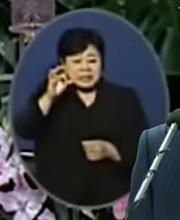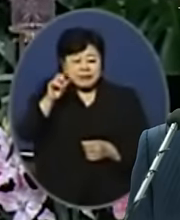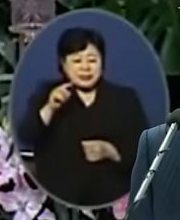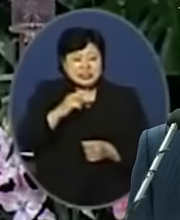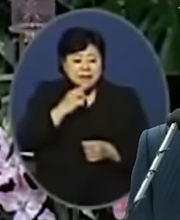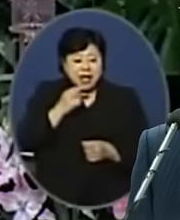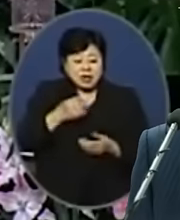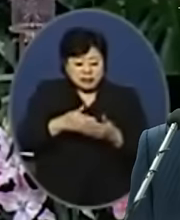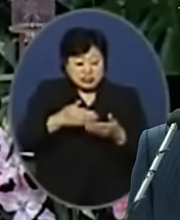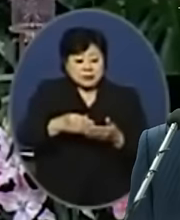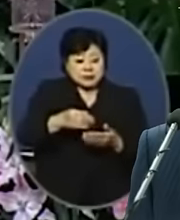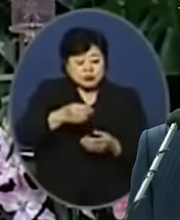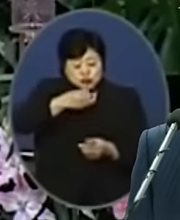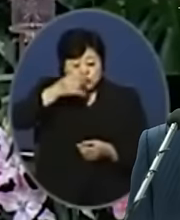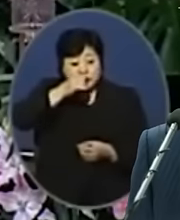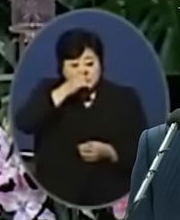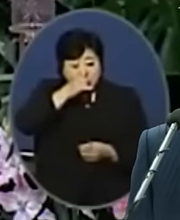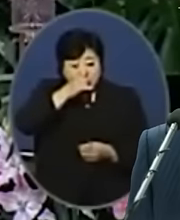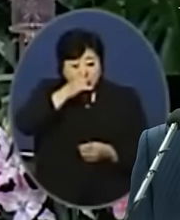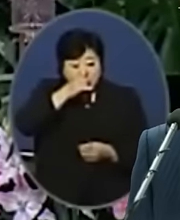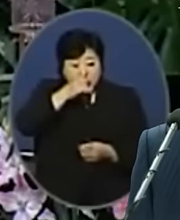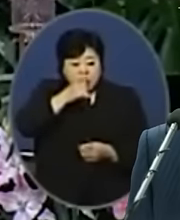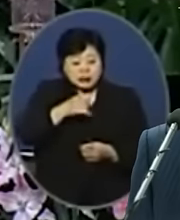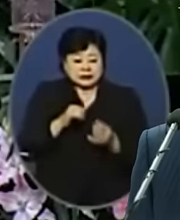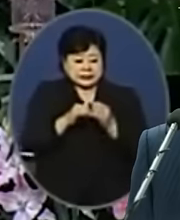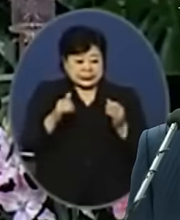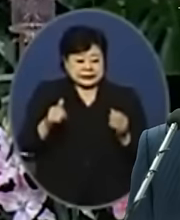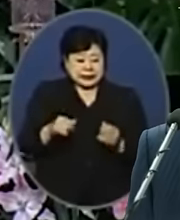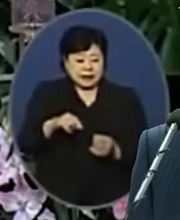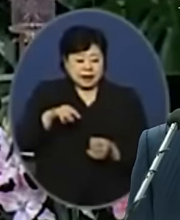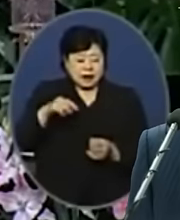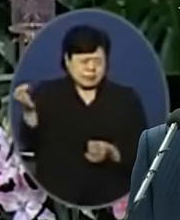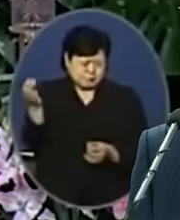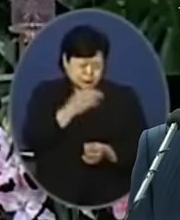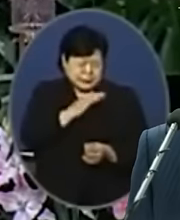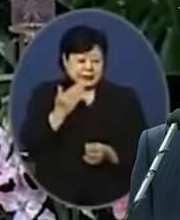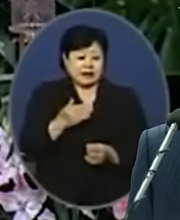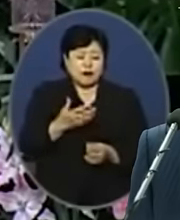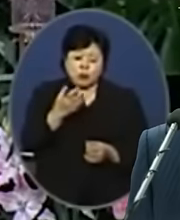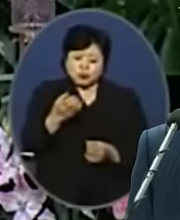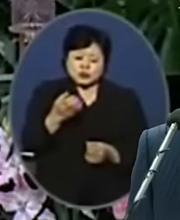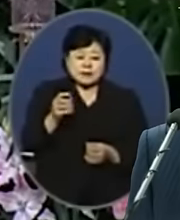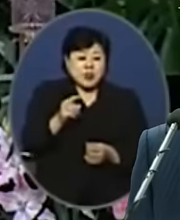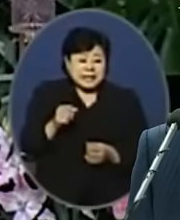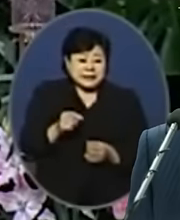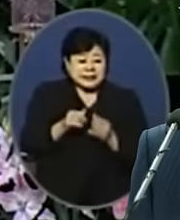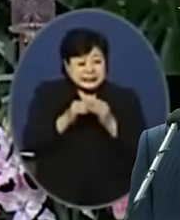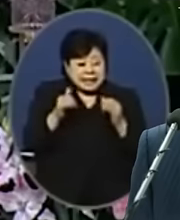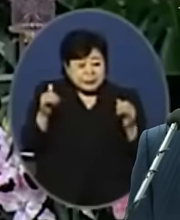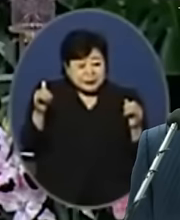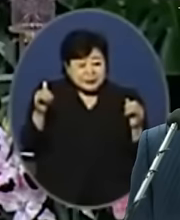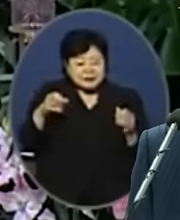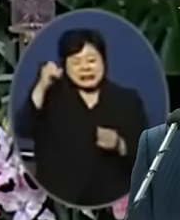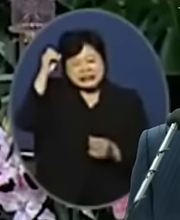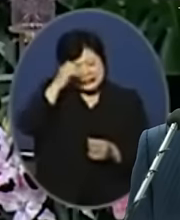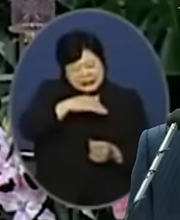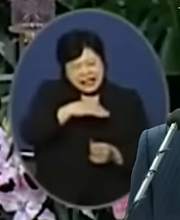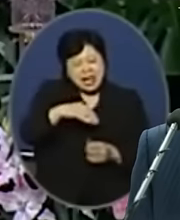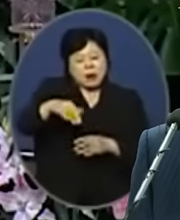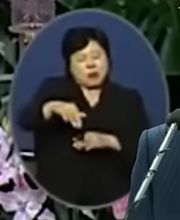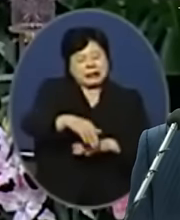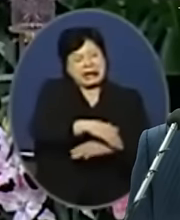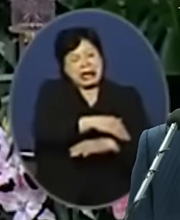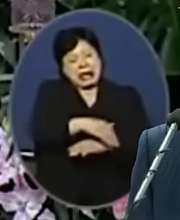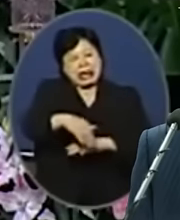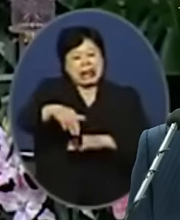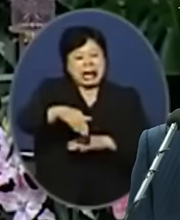10%밖에 안 됩니다. 그 꿈을 꾸리는 사람들은 다 백만장자가 되고 90%의 사람들은 그냥 왔다